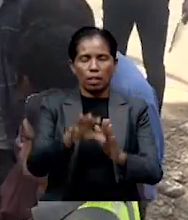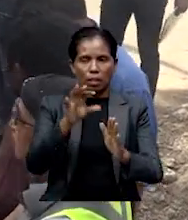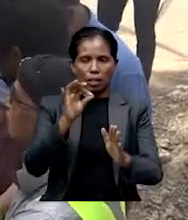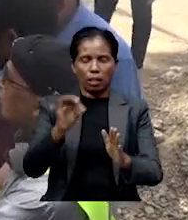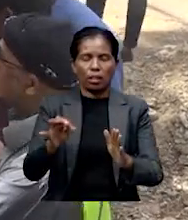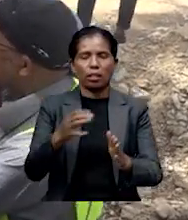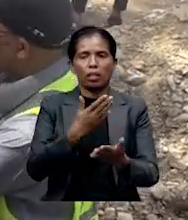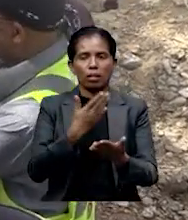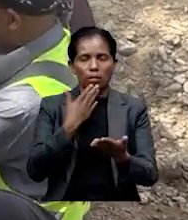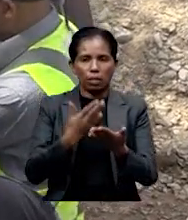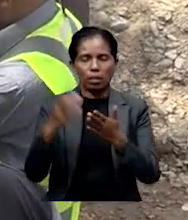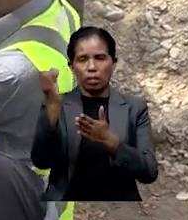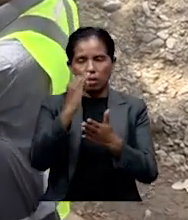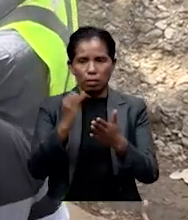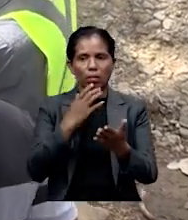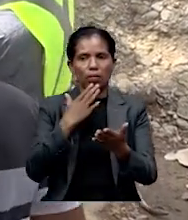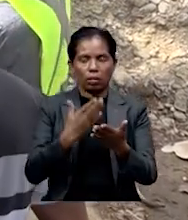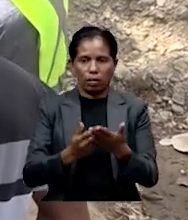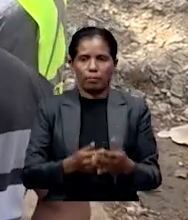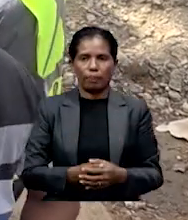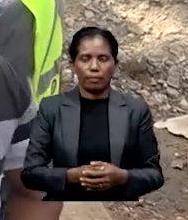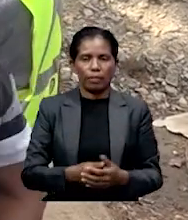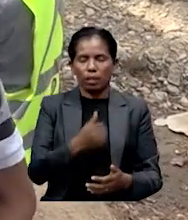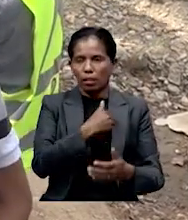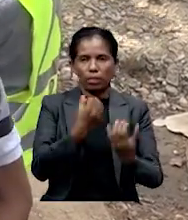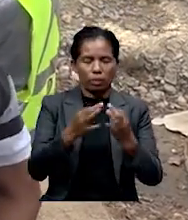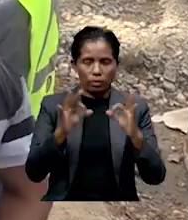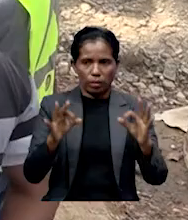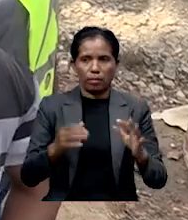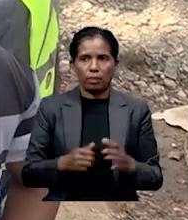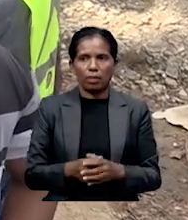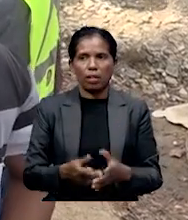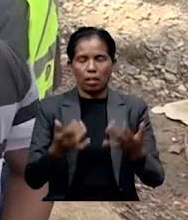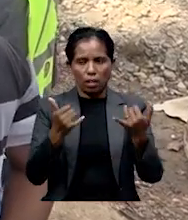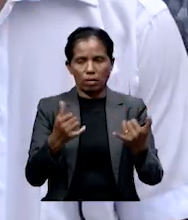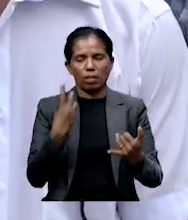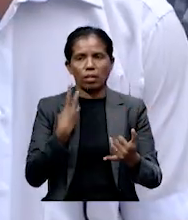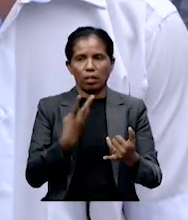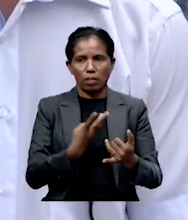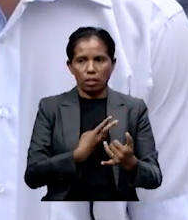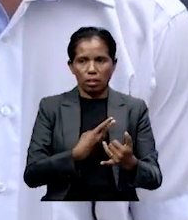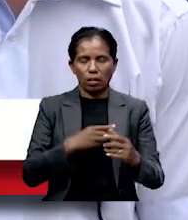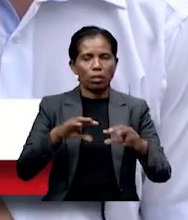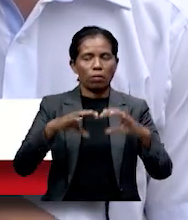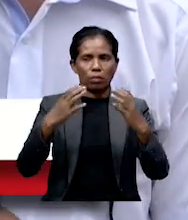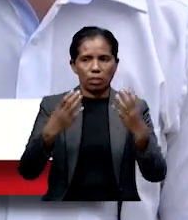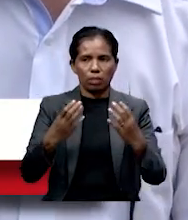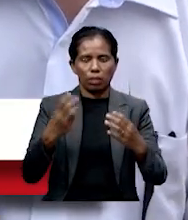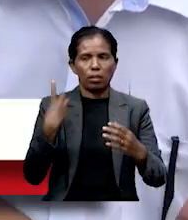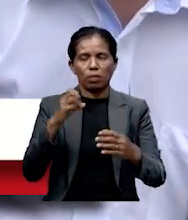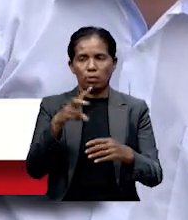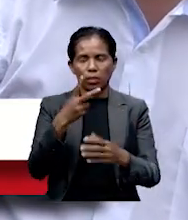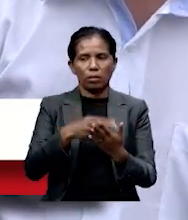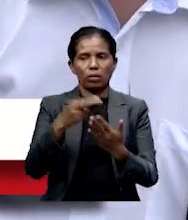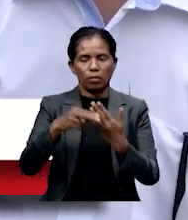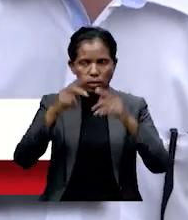ho kualidade. O enxera koto, ma bela hela ne. Agora ita komite ho ami hotu ita hotu ate Timor